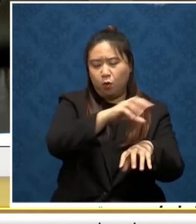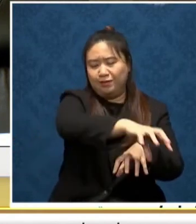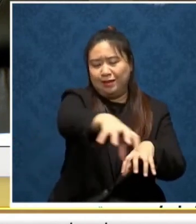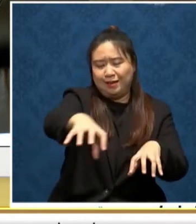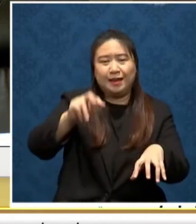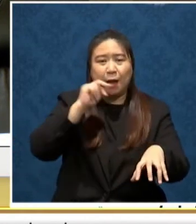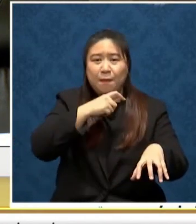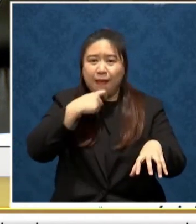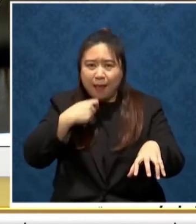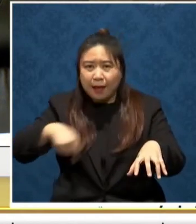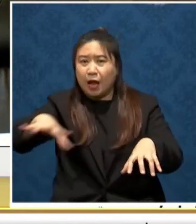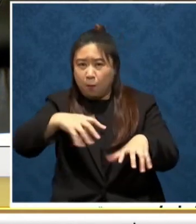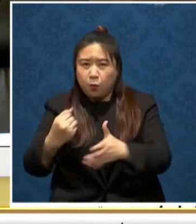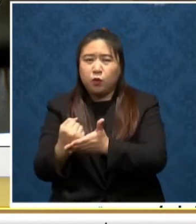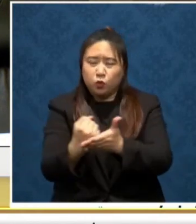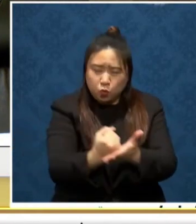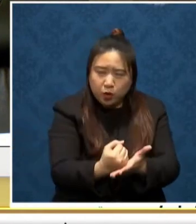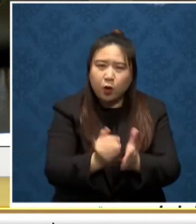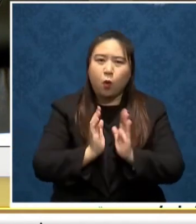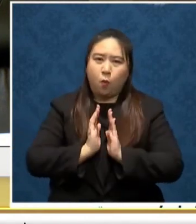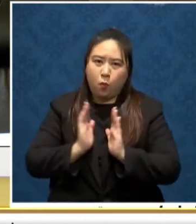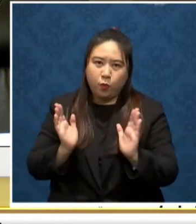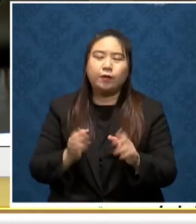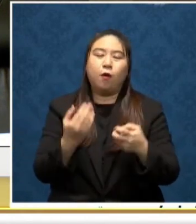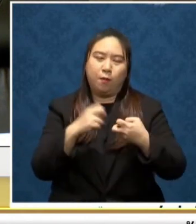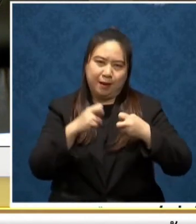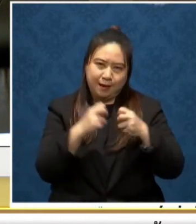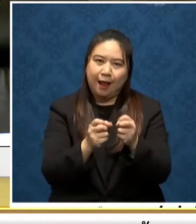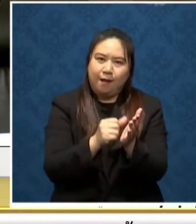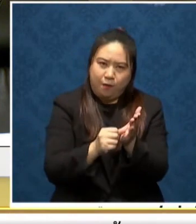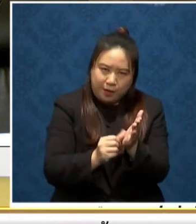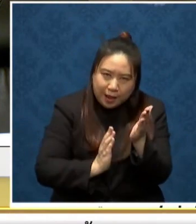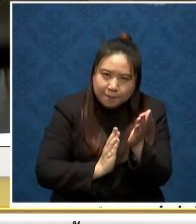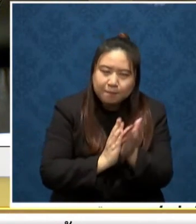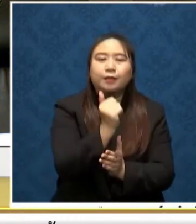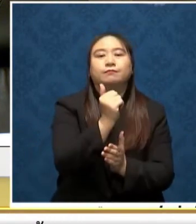ครู่นะครับก็ขอให้แก้ปัญหานี้กันได้นะครับ